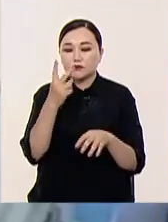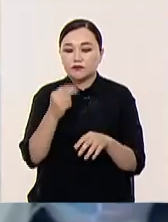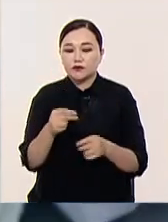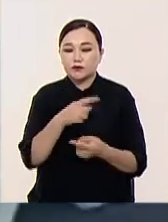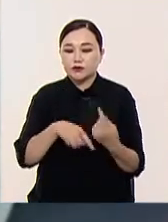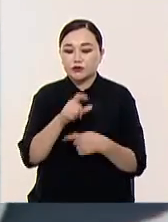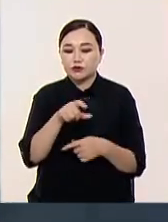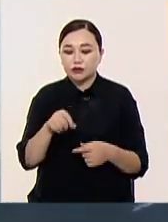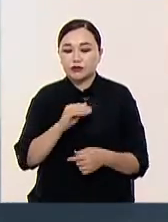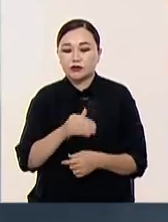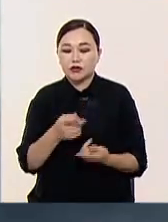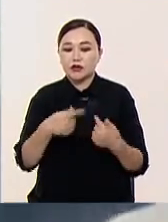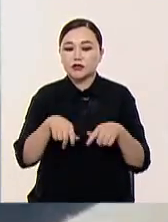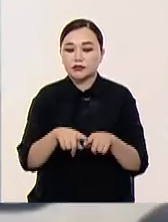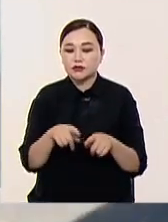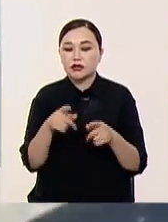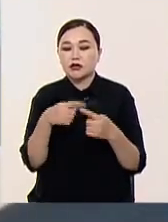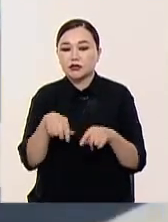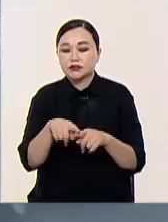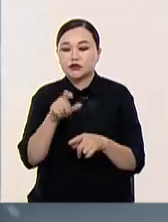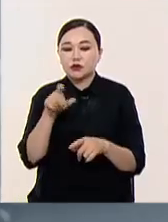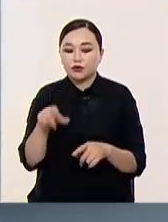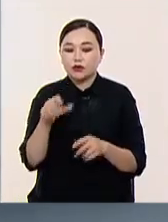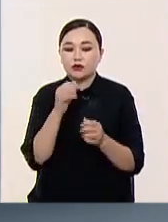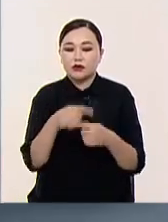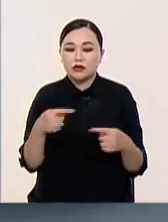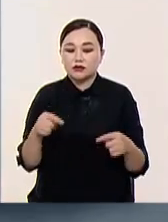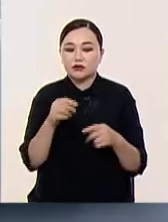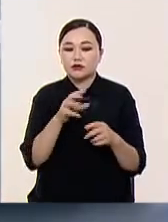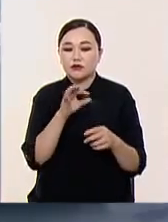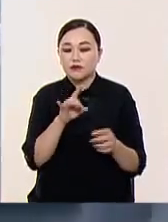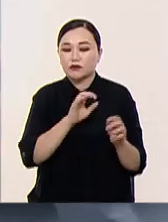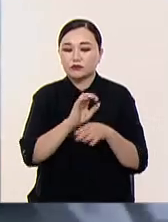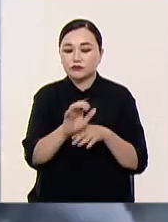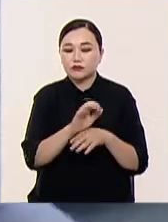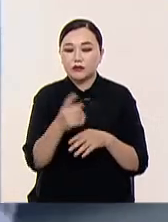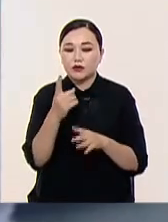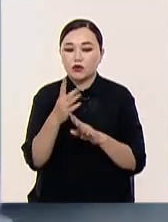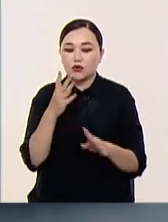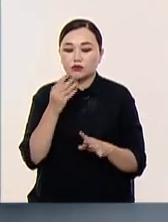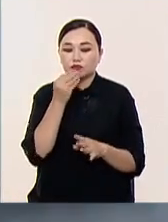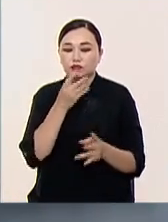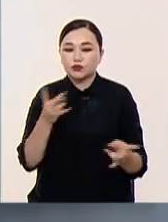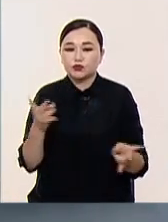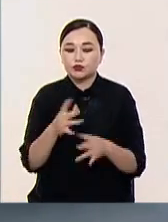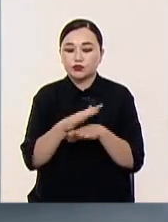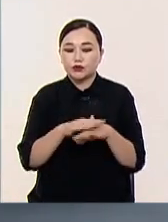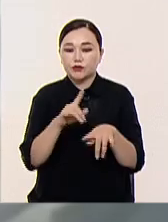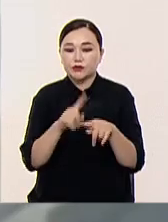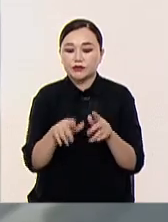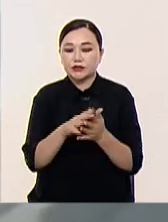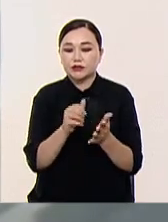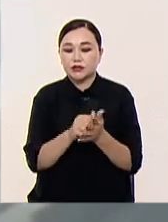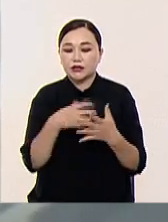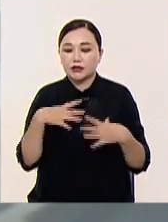кәсіпкерлер, кәсіпорындар мен ұйымдар мен мекеме өкілдері әртүрлі тауарлар жеткізуде. Оның ішінде бірінші кезекте халыққа қажетті тез бұзыла